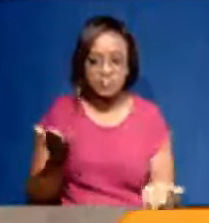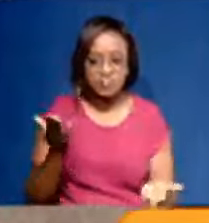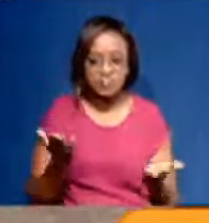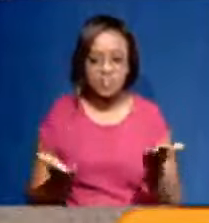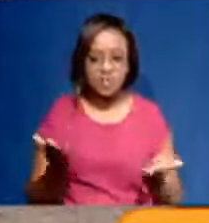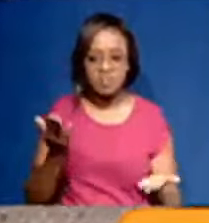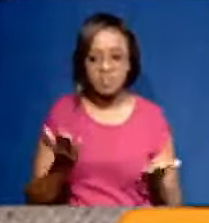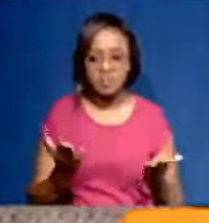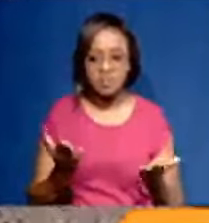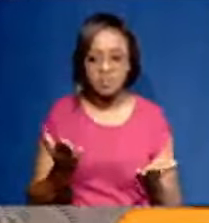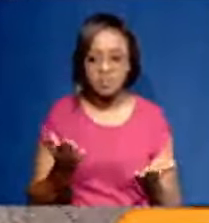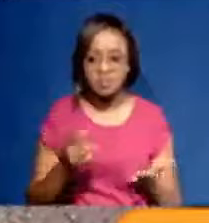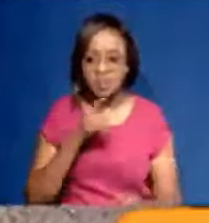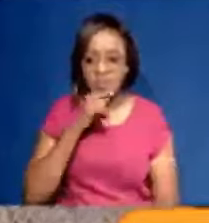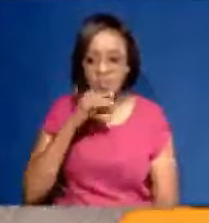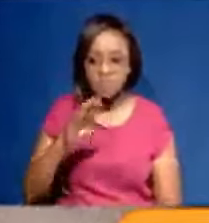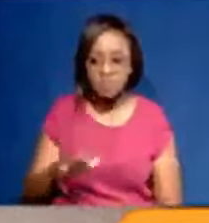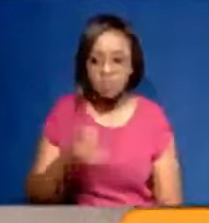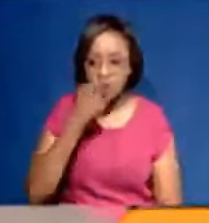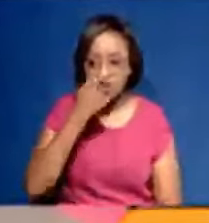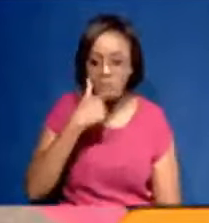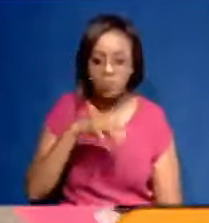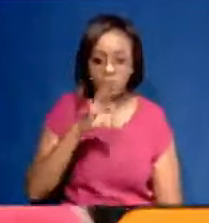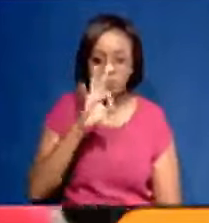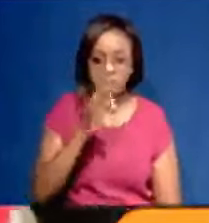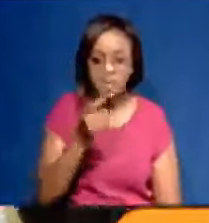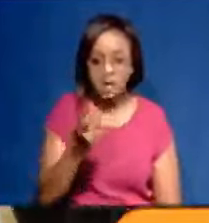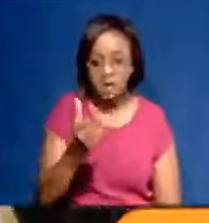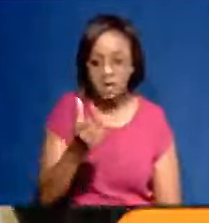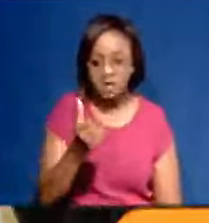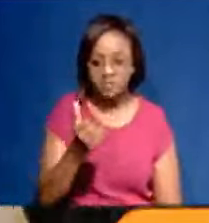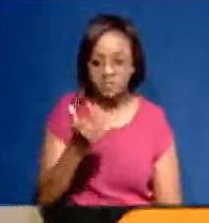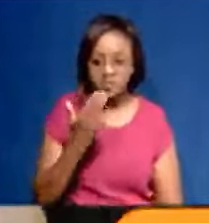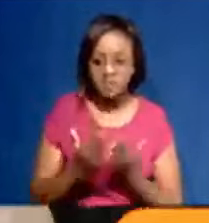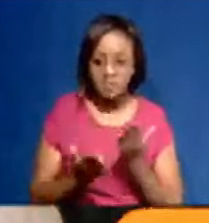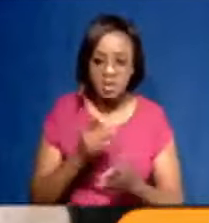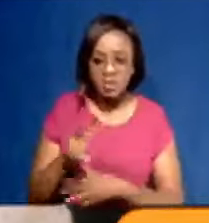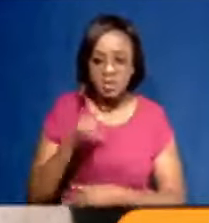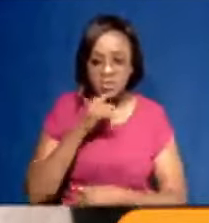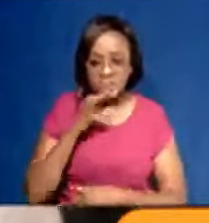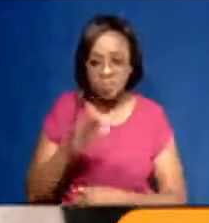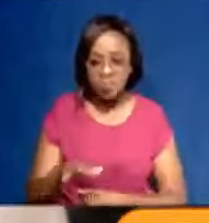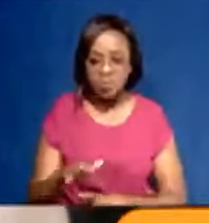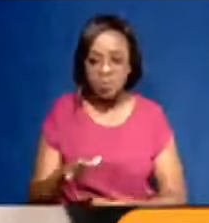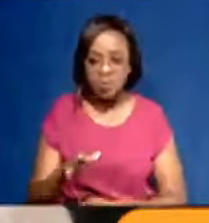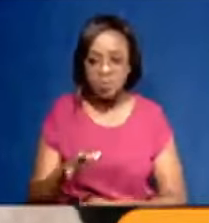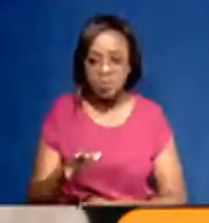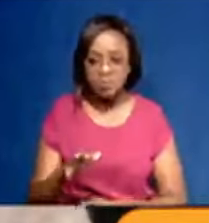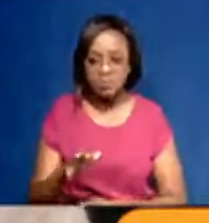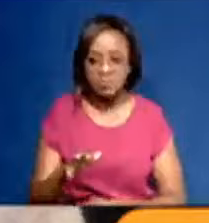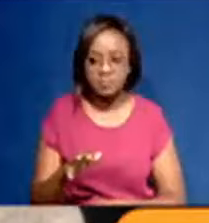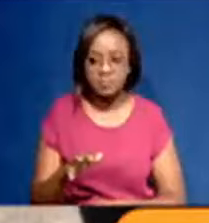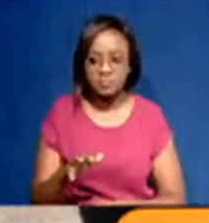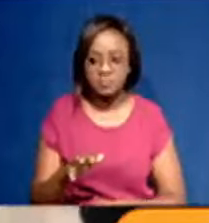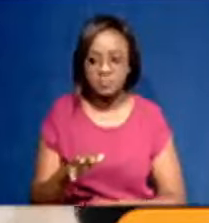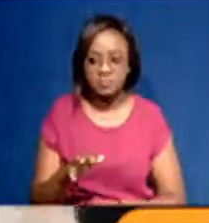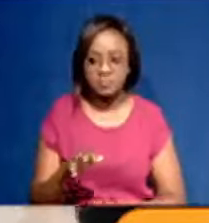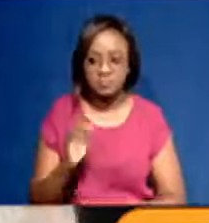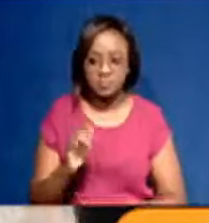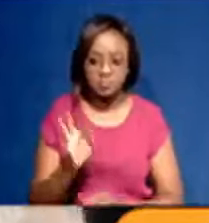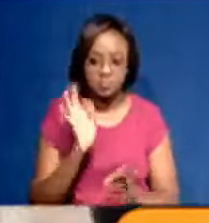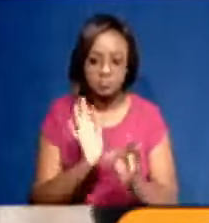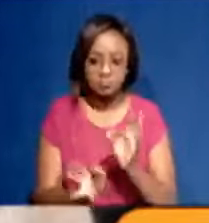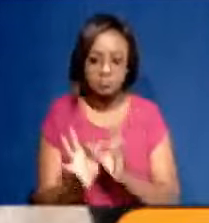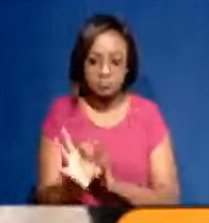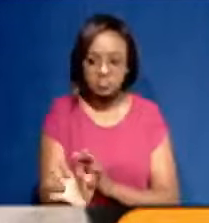tunaona kama ni mtoto huyo kijana wa miaka 3.5 kama ndio pengine angekuwa akiwasha kando, kwa